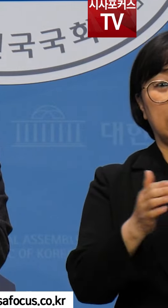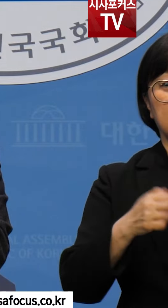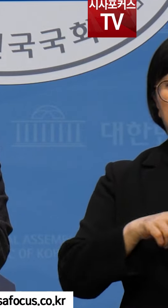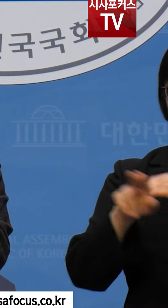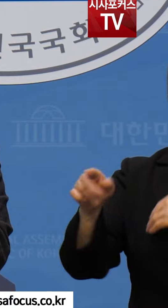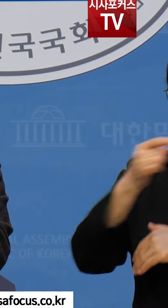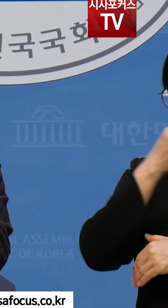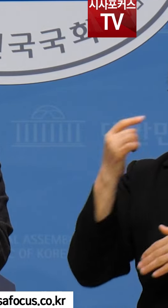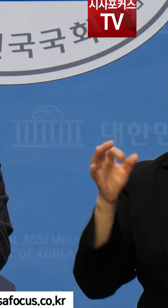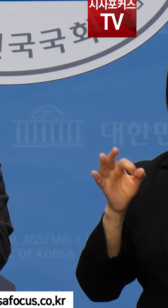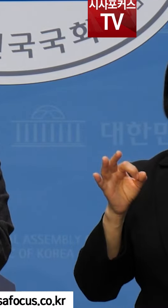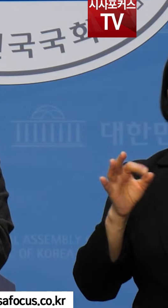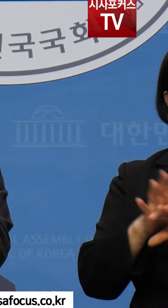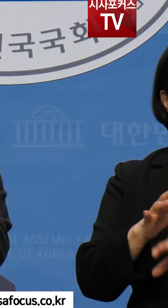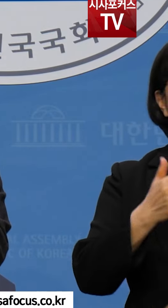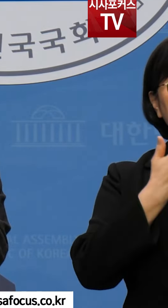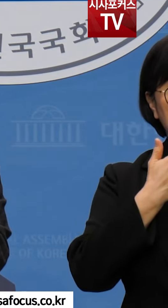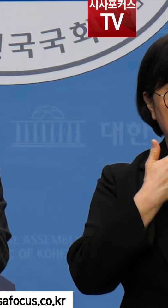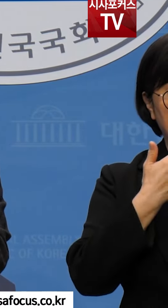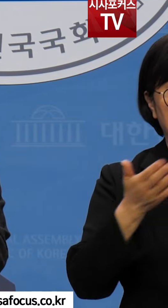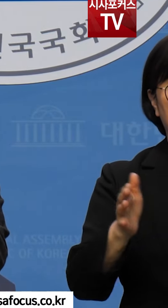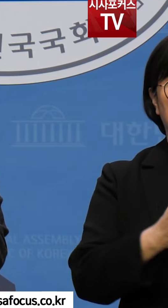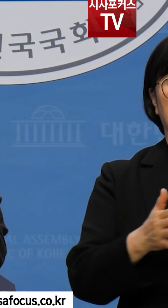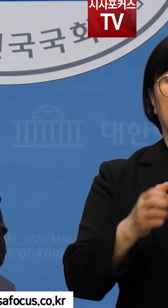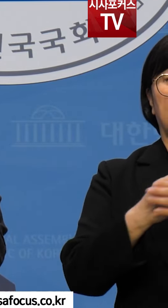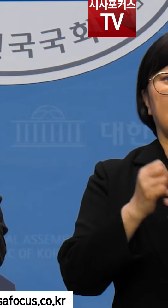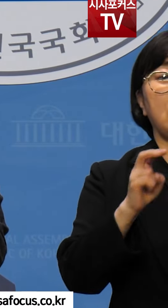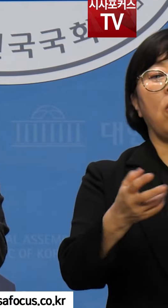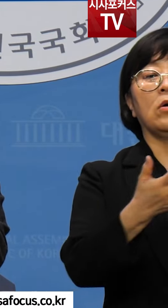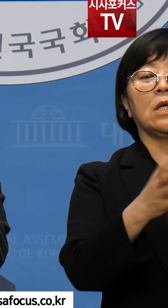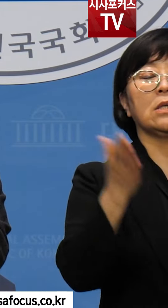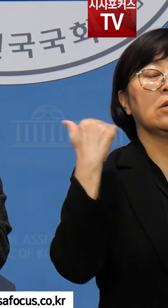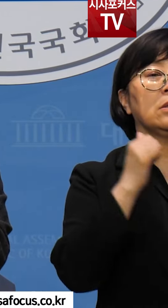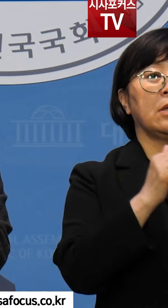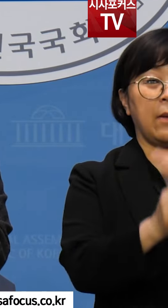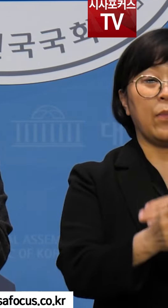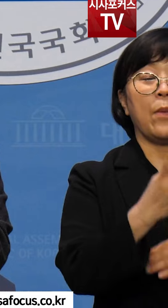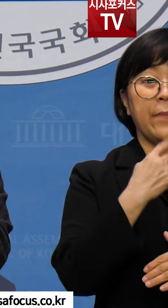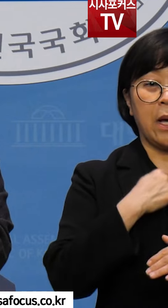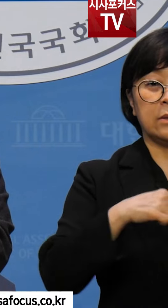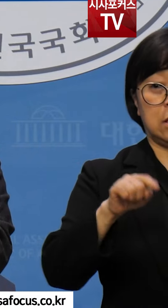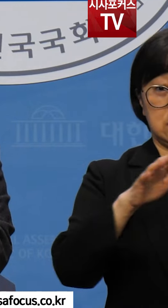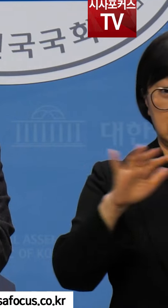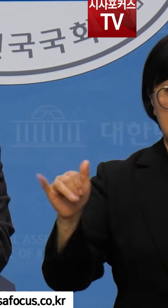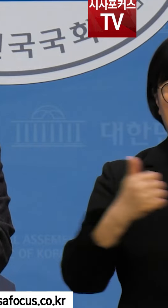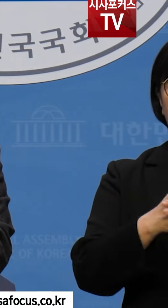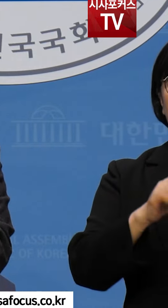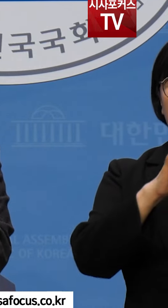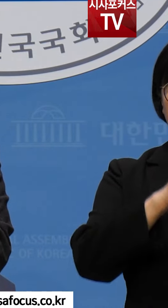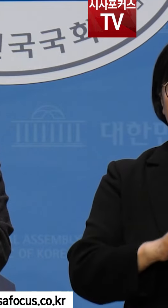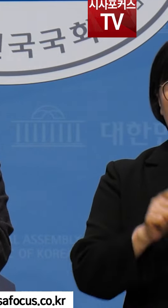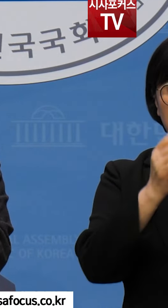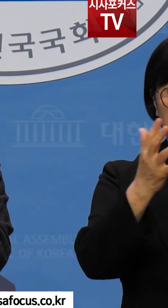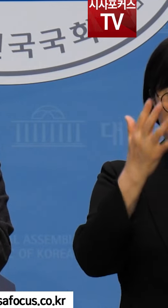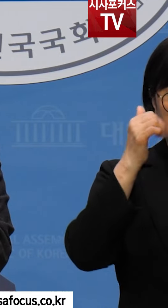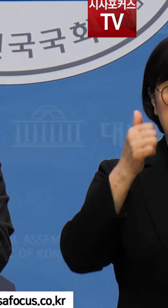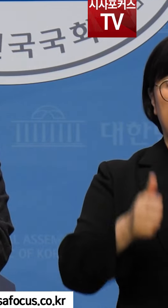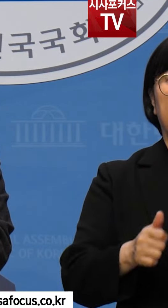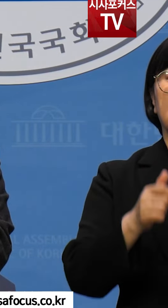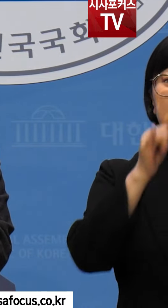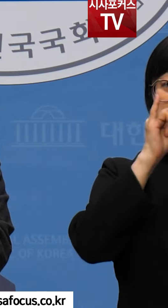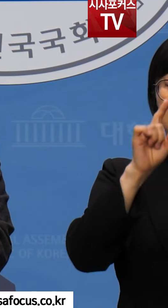도주료나 증거명령가 아예 없는 집권여당의 전 대표까지 지낸 유력 정치인 이외에 계속 구속상태로 재판을